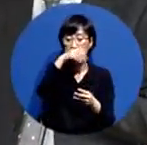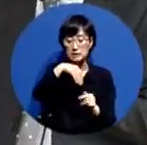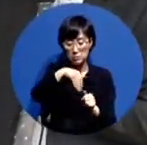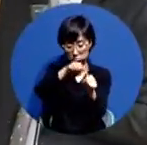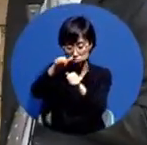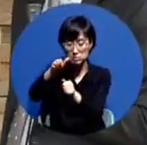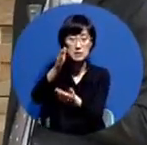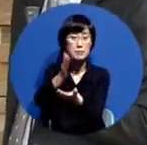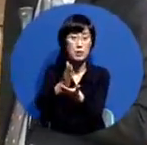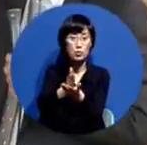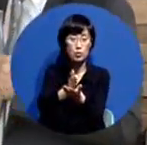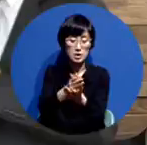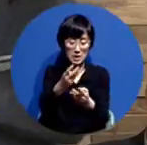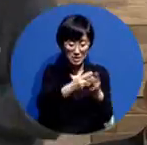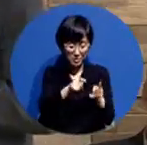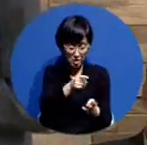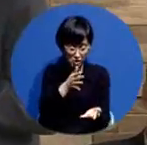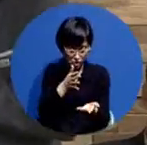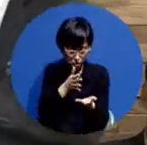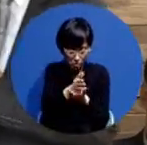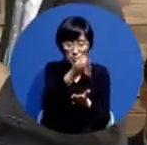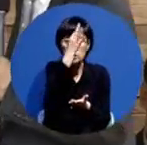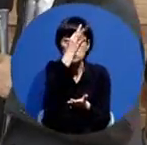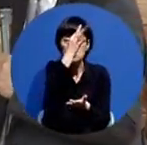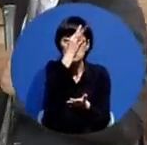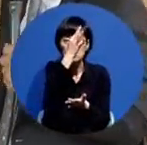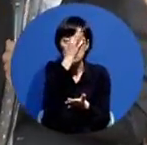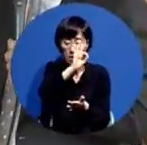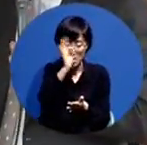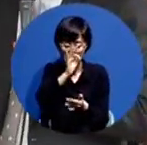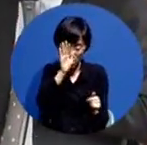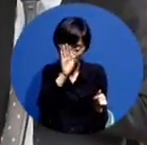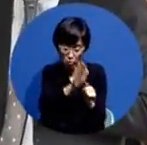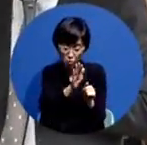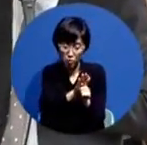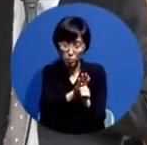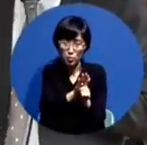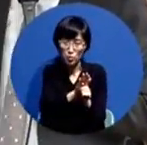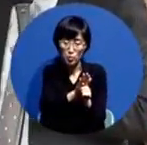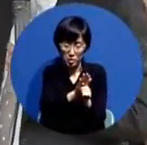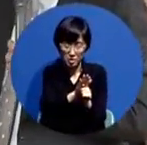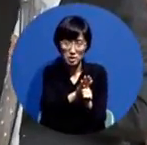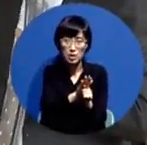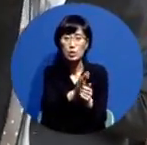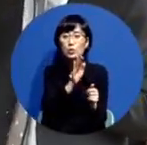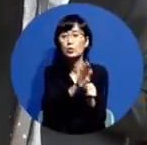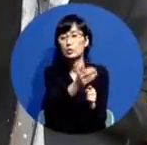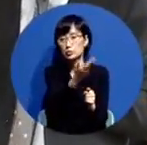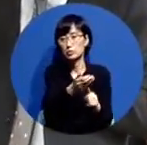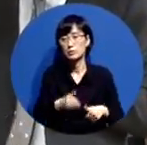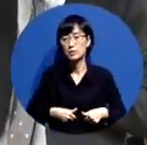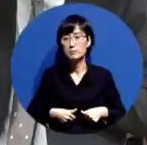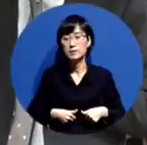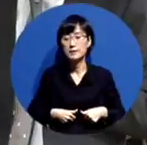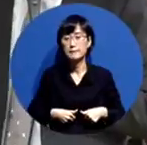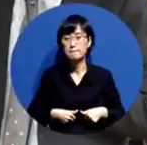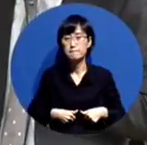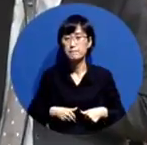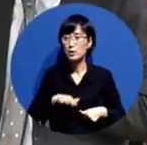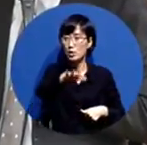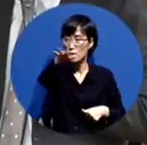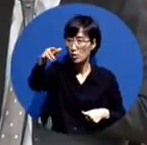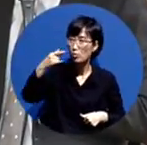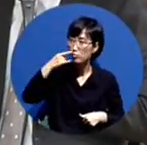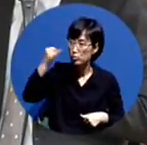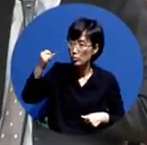要随便派送我们的 remnant 而是让他们有这个专门化 그래서우리교육자들과교사들이우리부모님들이눈을뜨고봐야되는거